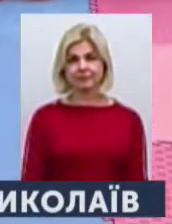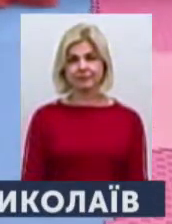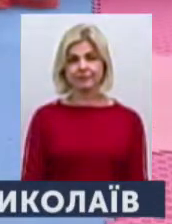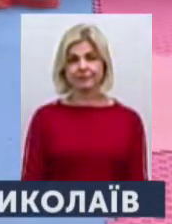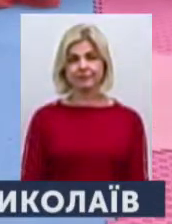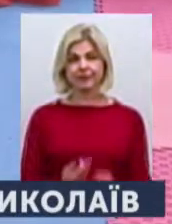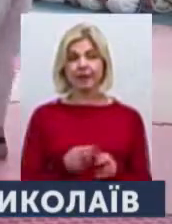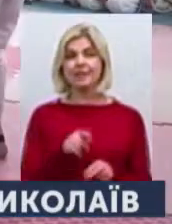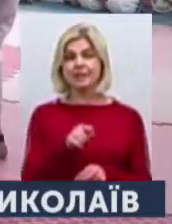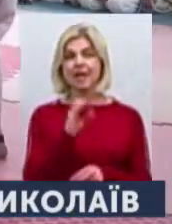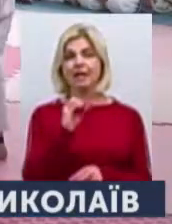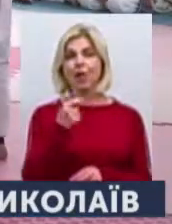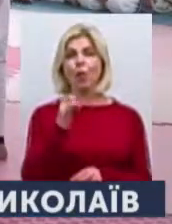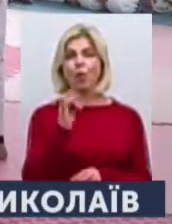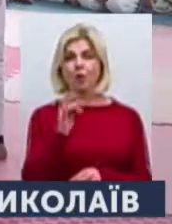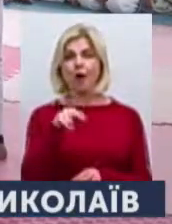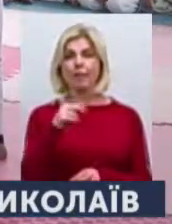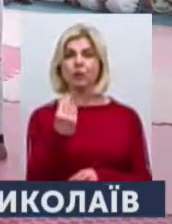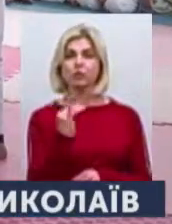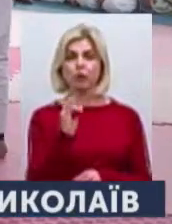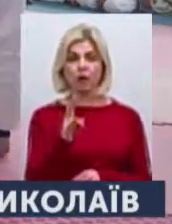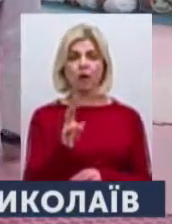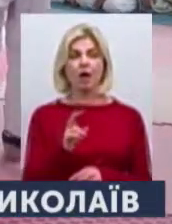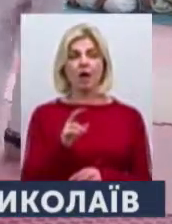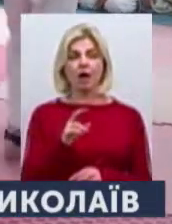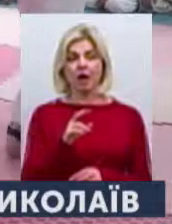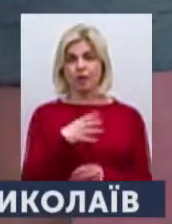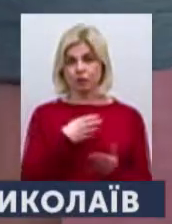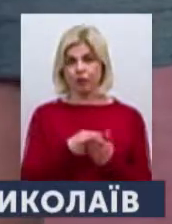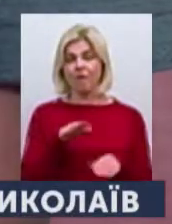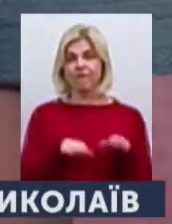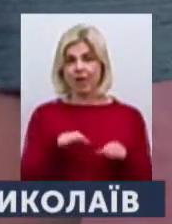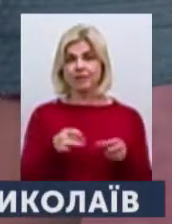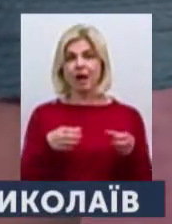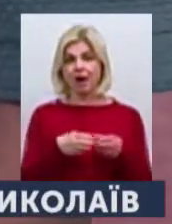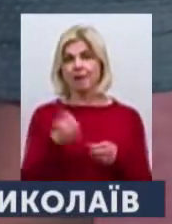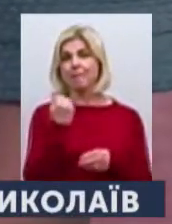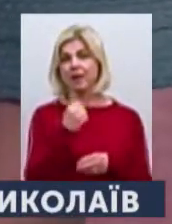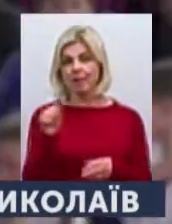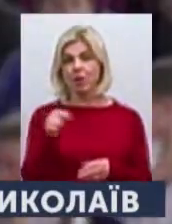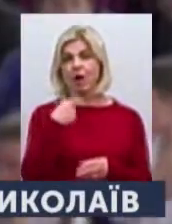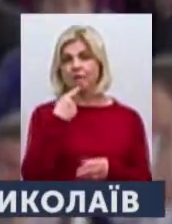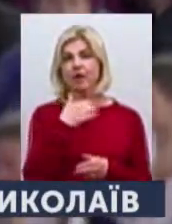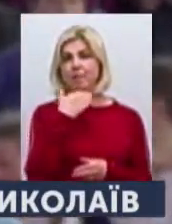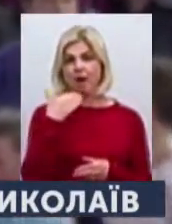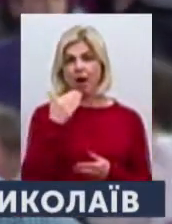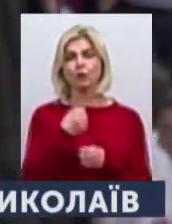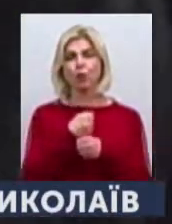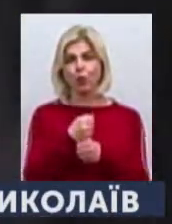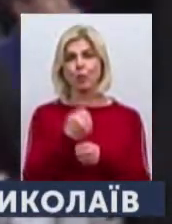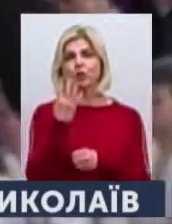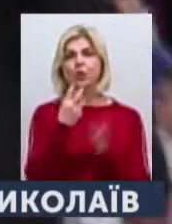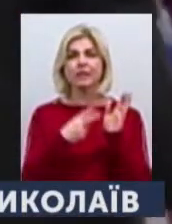А це Єгор Пацюк, вихованець клубу дзюдо «Космос». У своїй вазі та категорії переміг. Каже, має багато кубків,